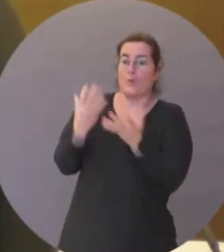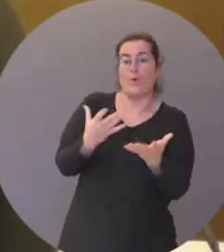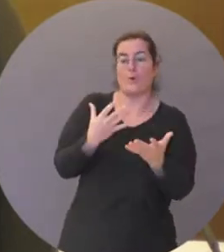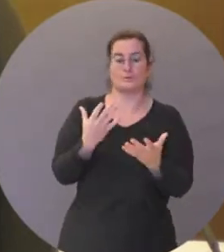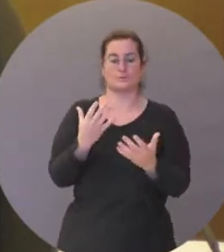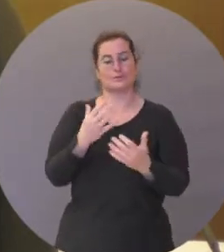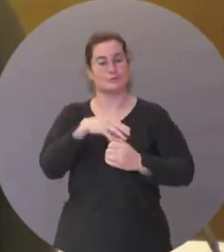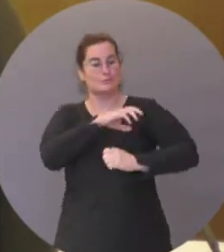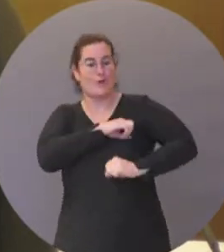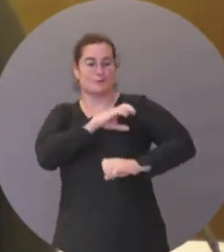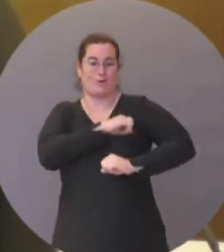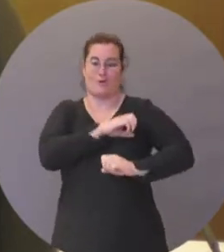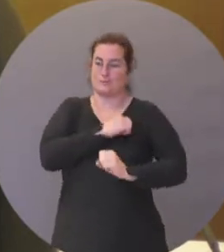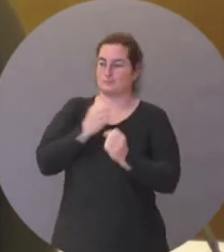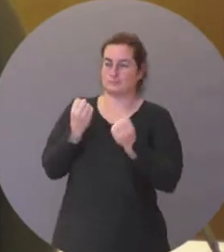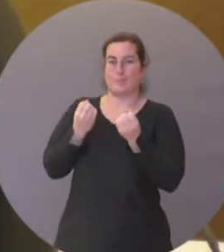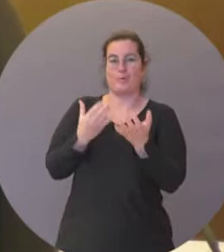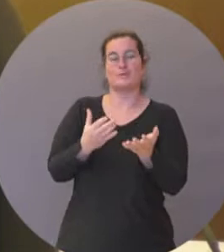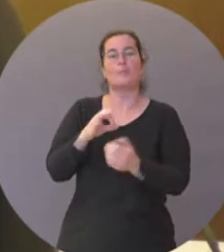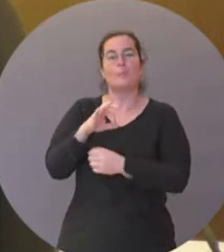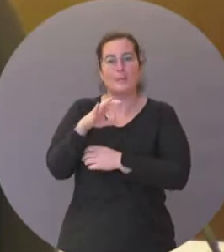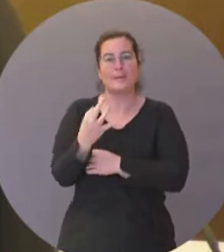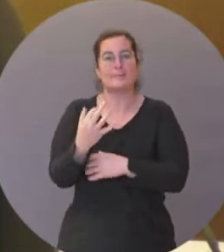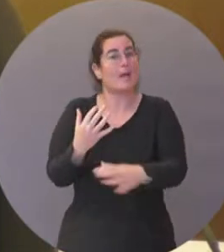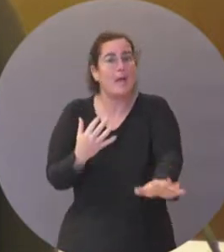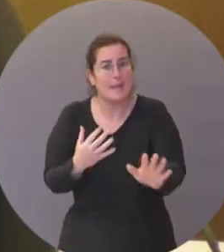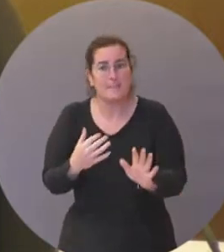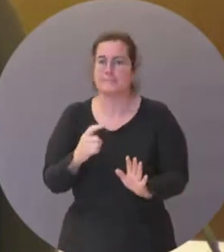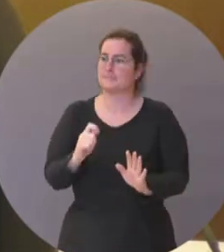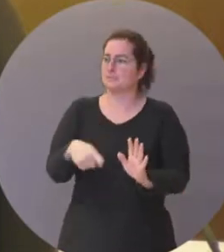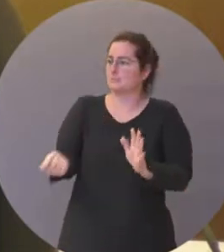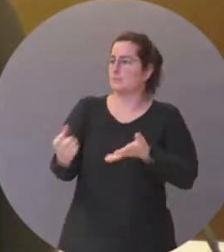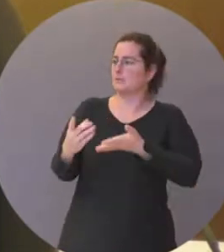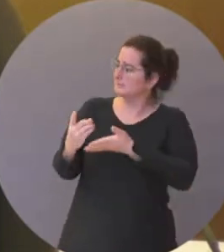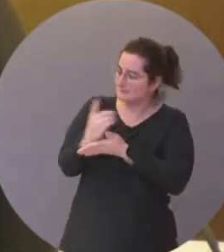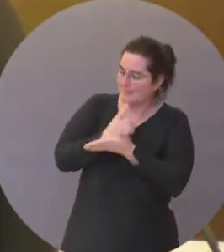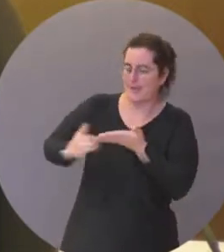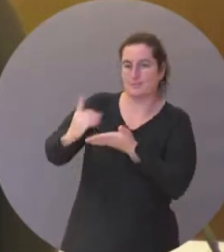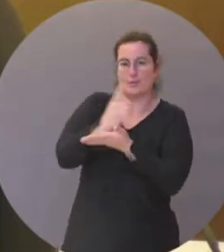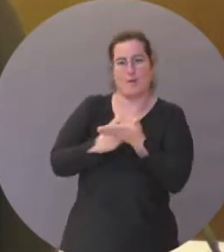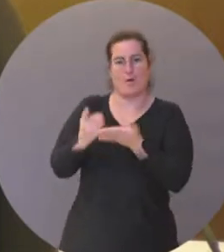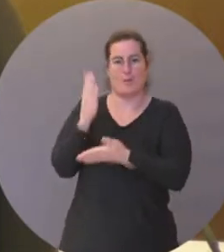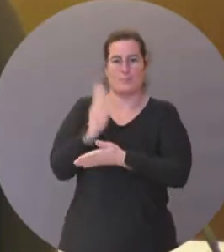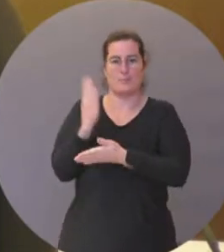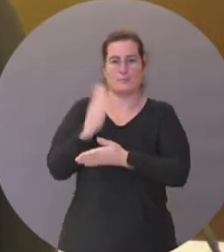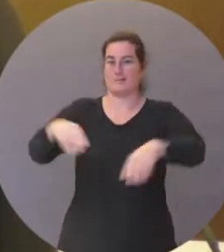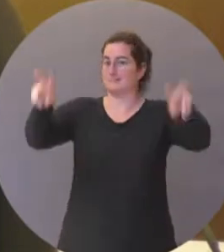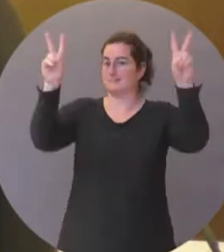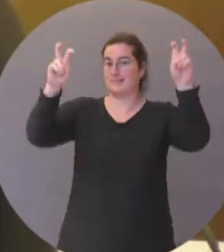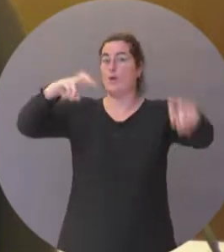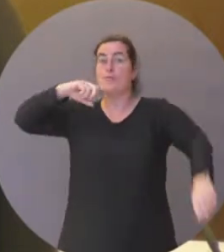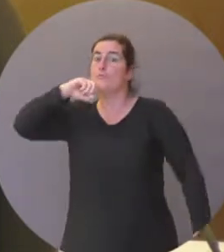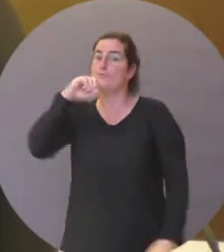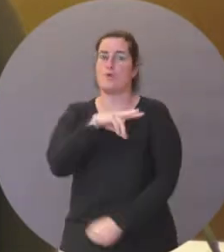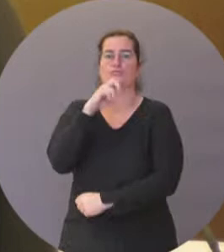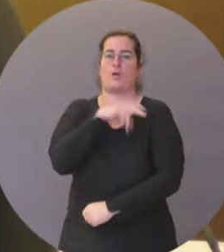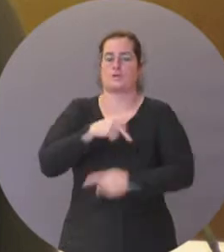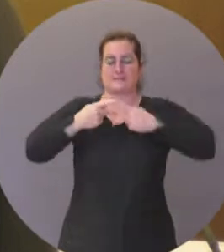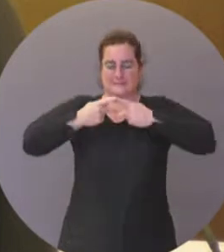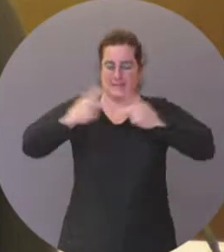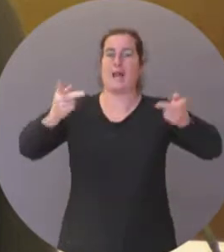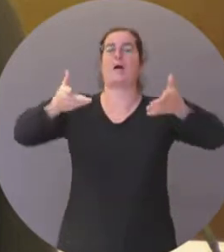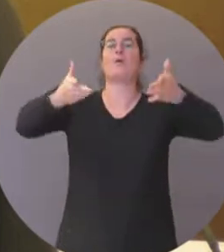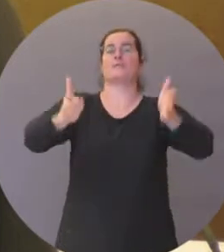évidemment intérêt à ce que le département déclare cette urgence climatique et sociale et l'assume pas